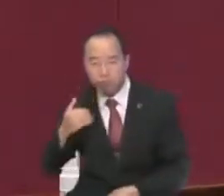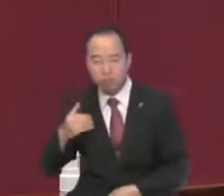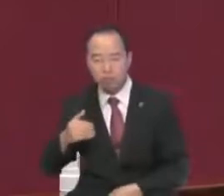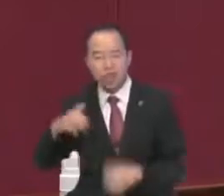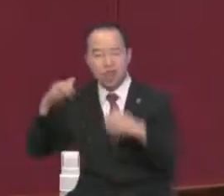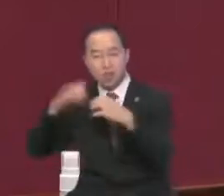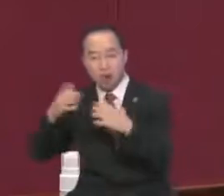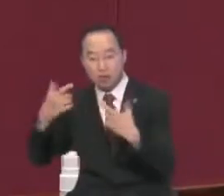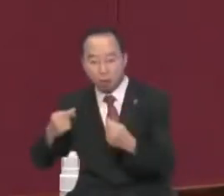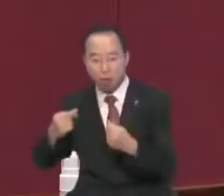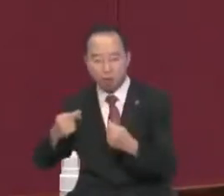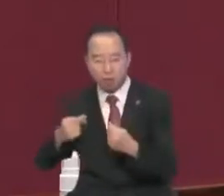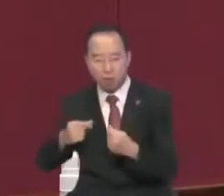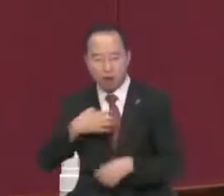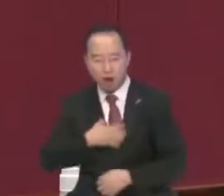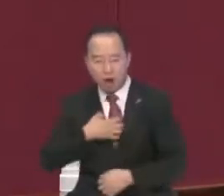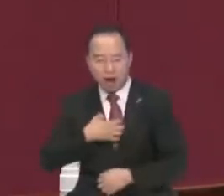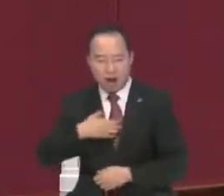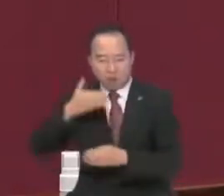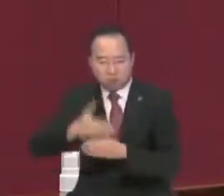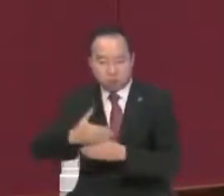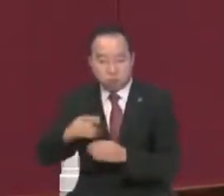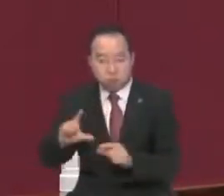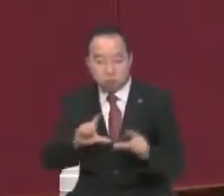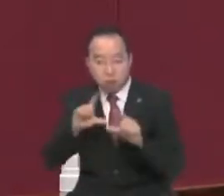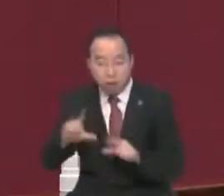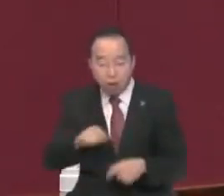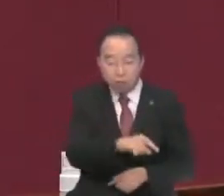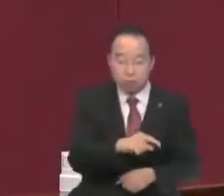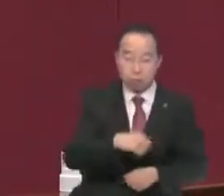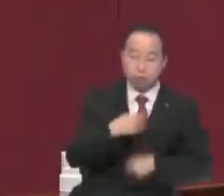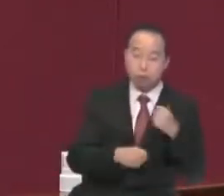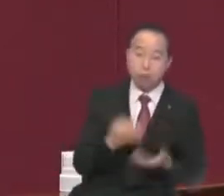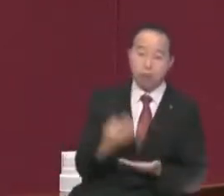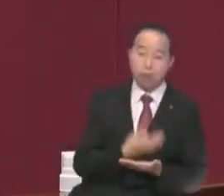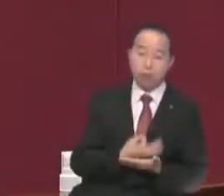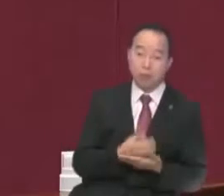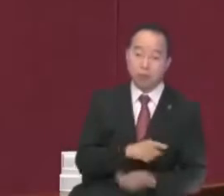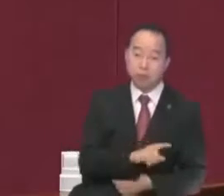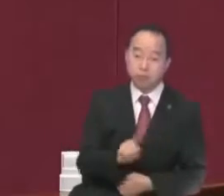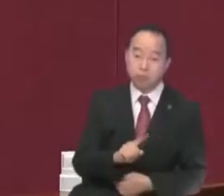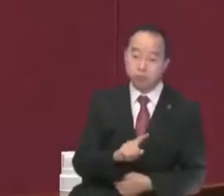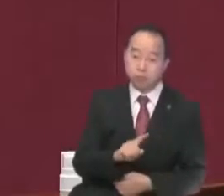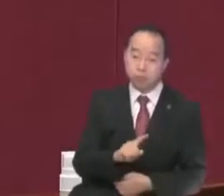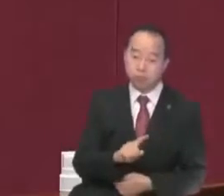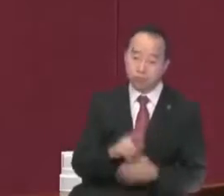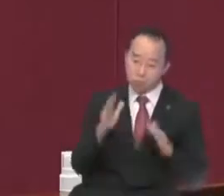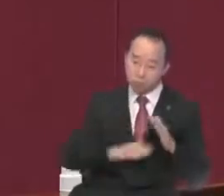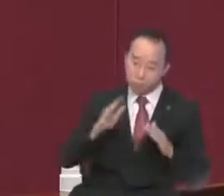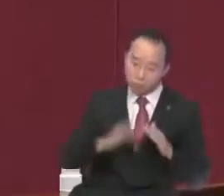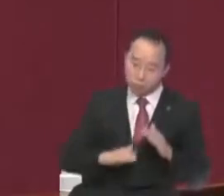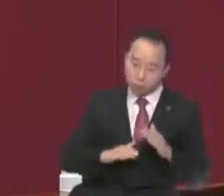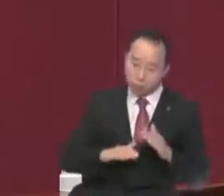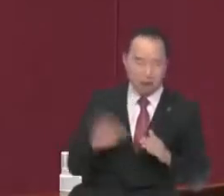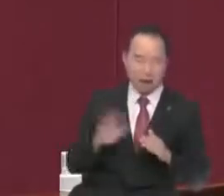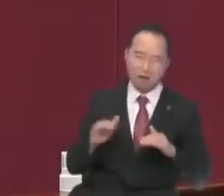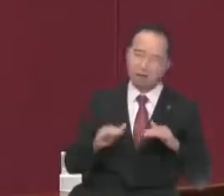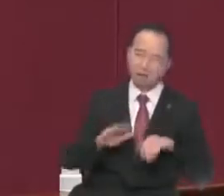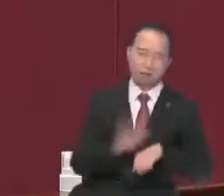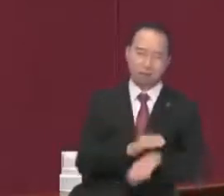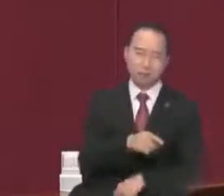누구는 평시 자유 세상에서 권리로 살아도 된다면 그것은 공정하지 않습니다. 모두의 안전을 위해